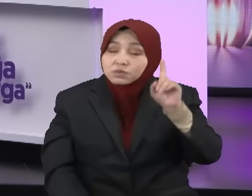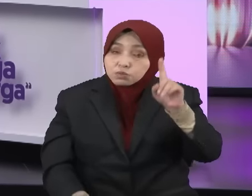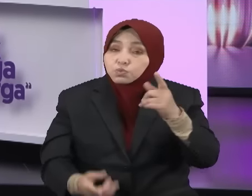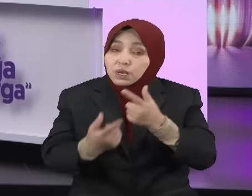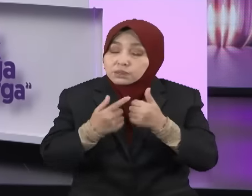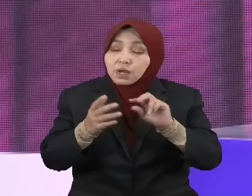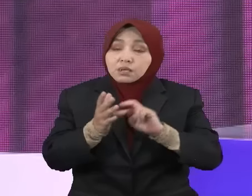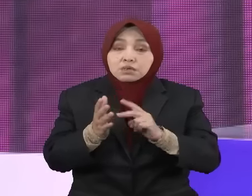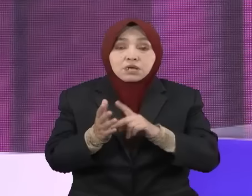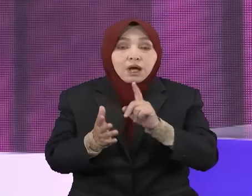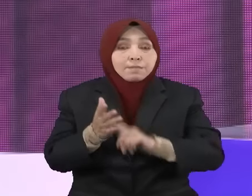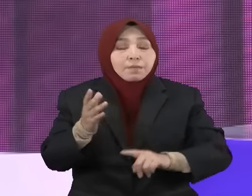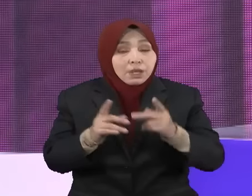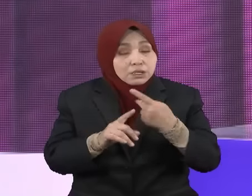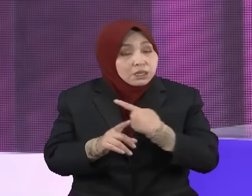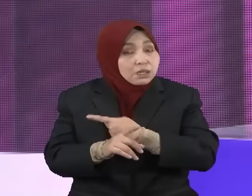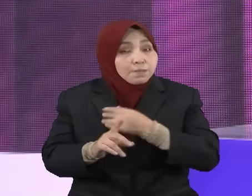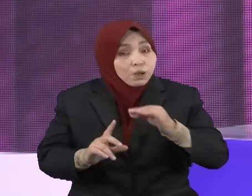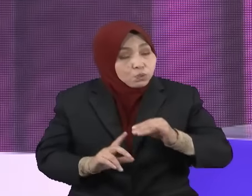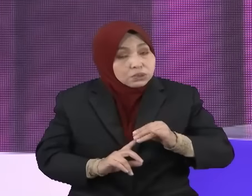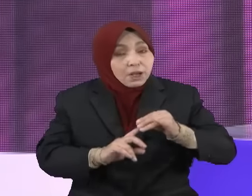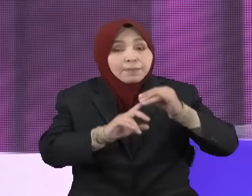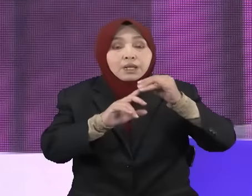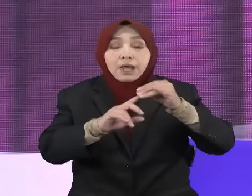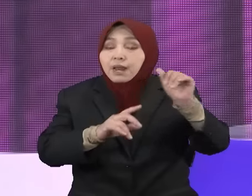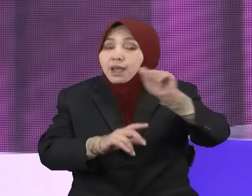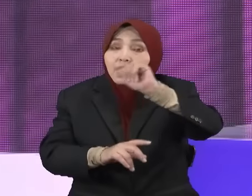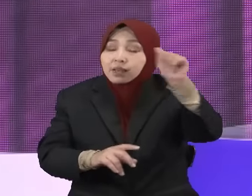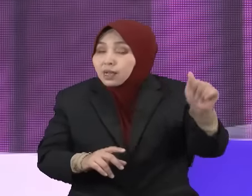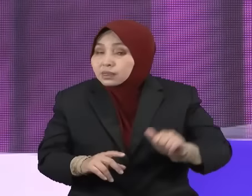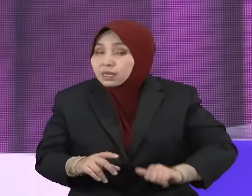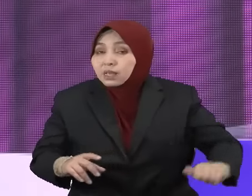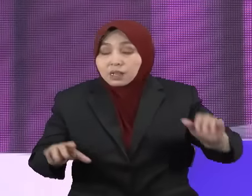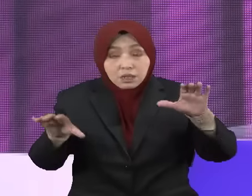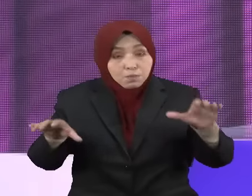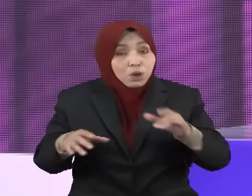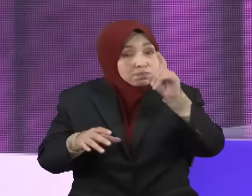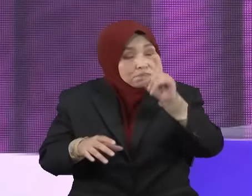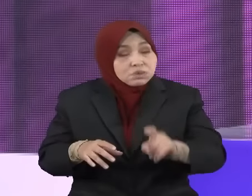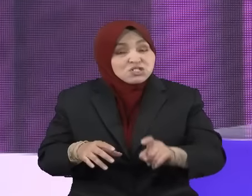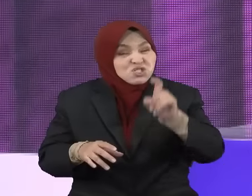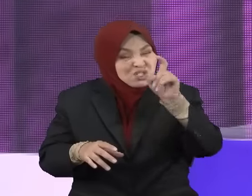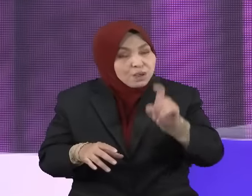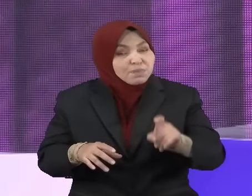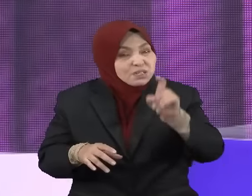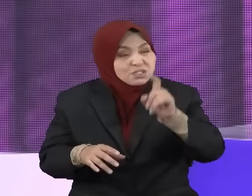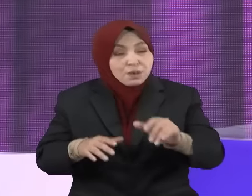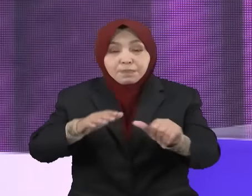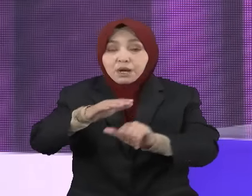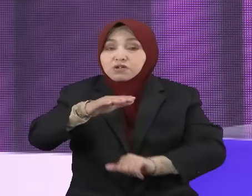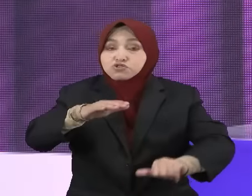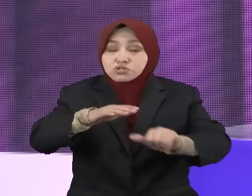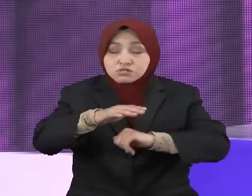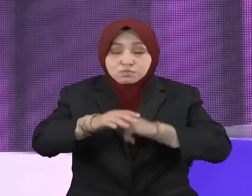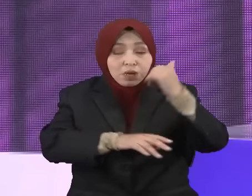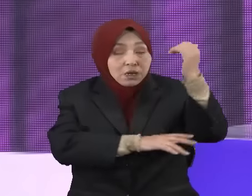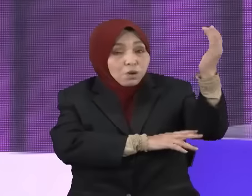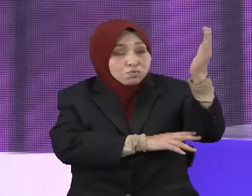tandanya apabila kita mengutamakan apa-apa sahaja yang dibuat, mesti berteraskan pada